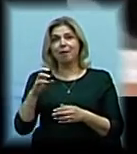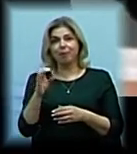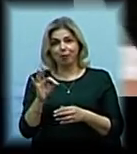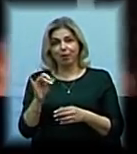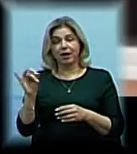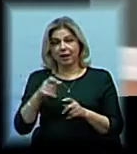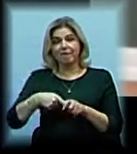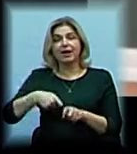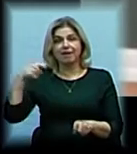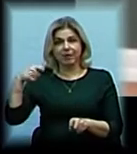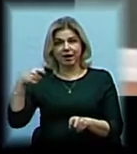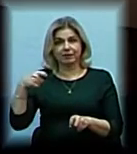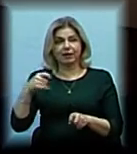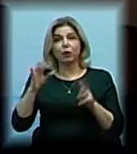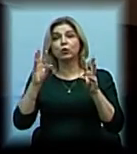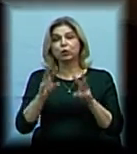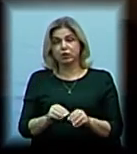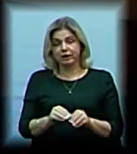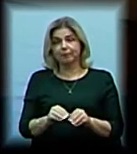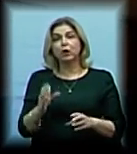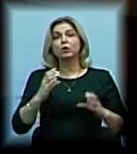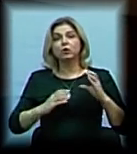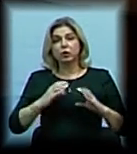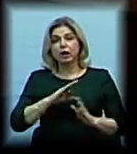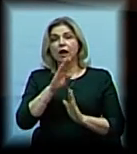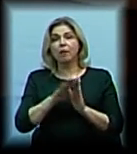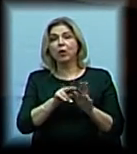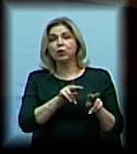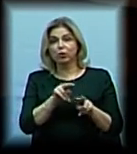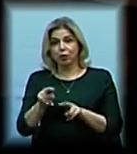і тушимо. Також студенти під контролем